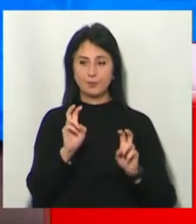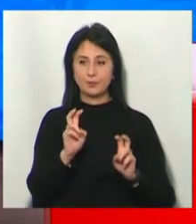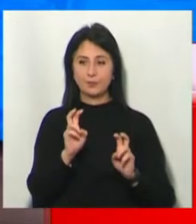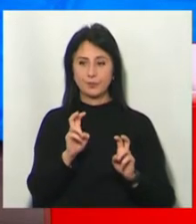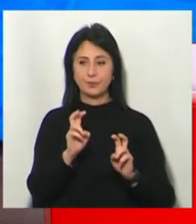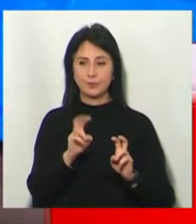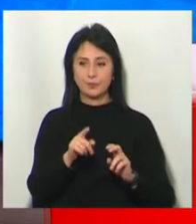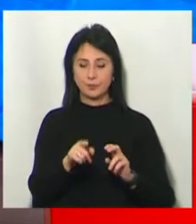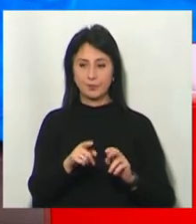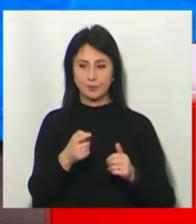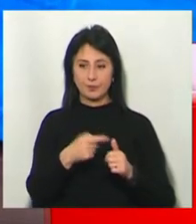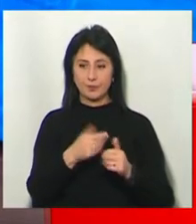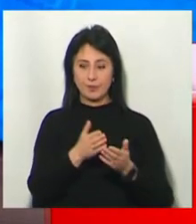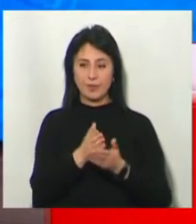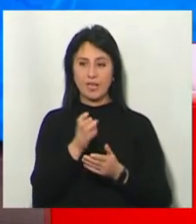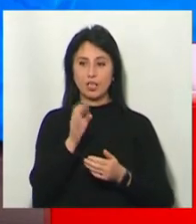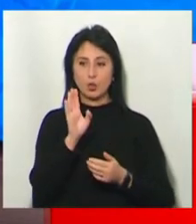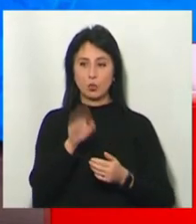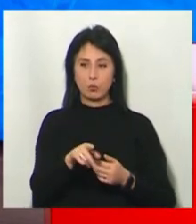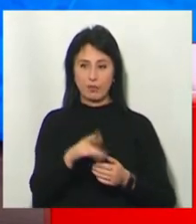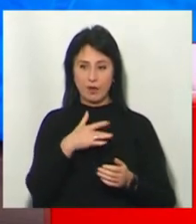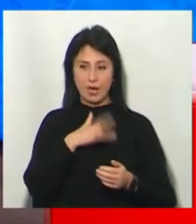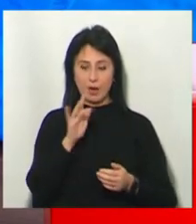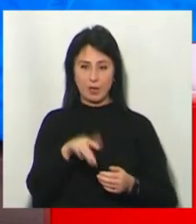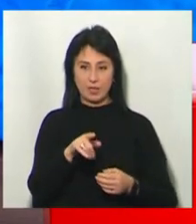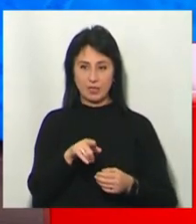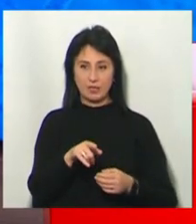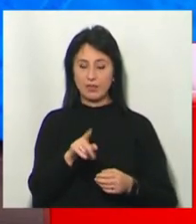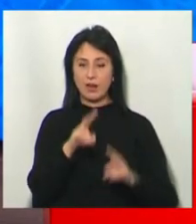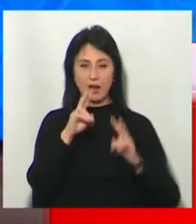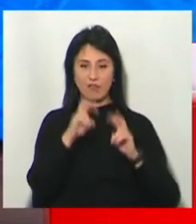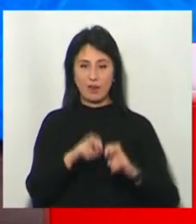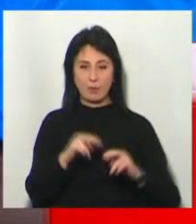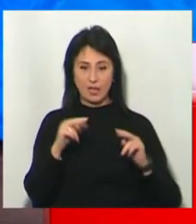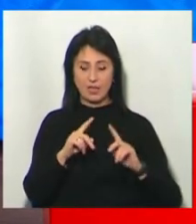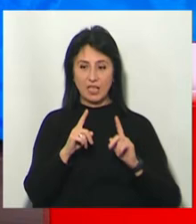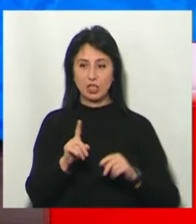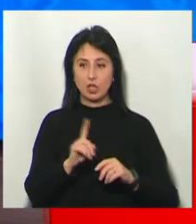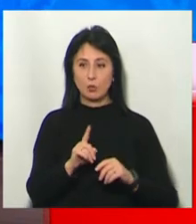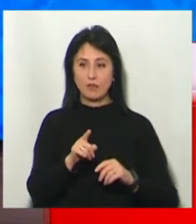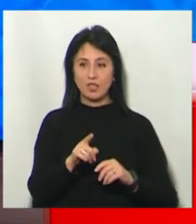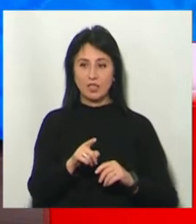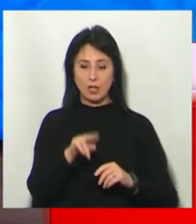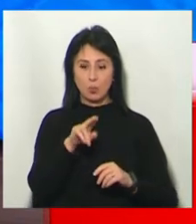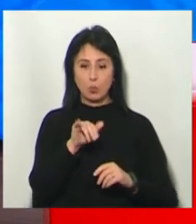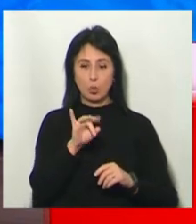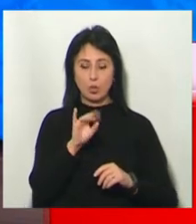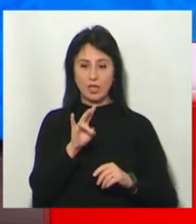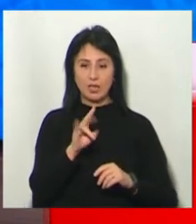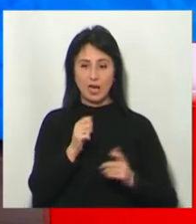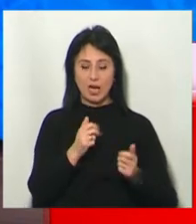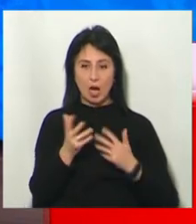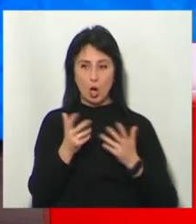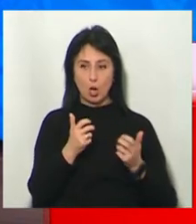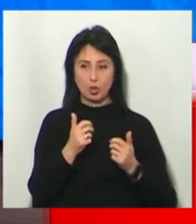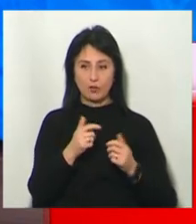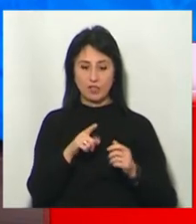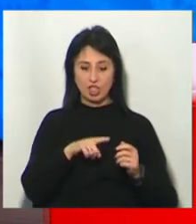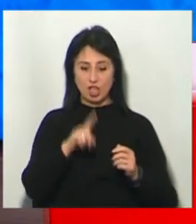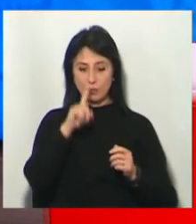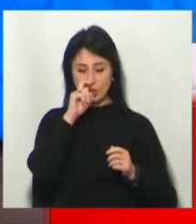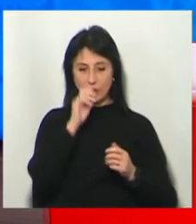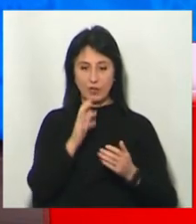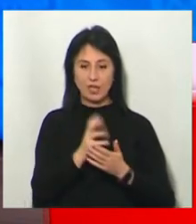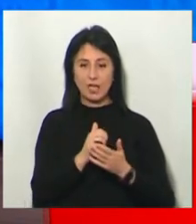ეგრეთ წოდებული სუბპროდუქტების მიმართ, აქ კიდევ უფრო გამკაცრდა და კვლევებით დასტურდება, რომ პურინების რაოდენობა და